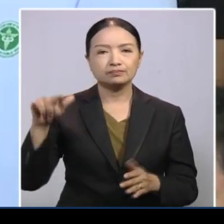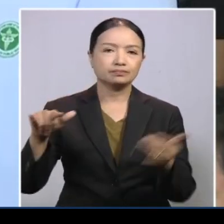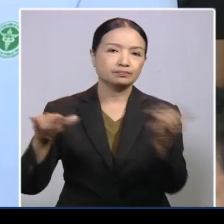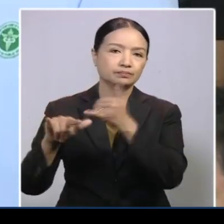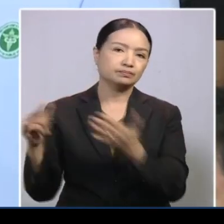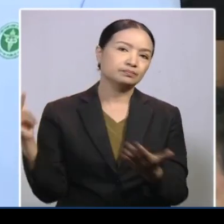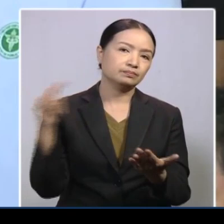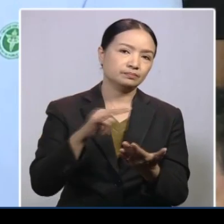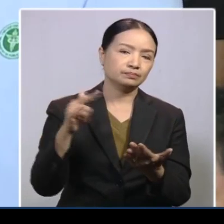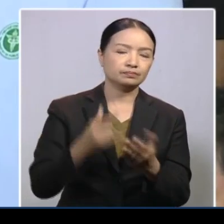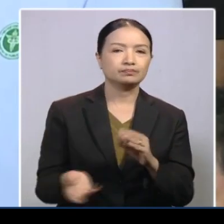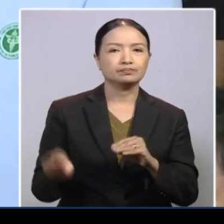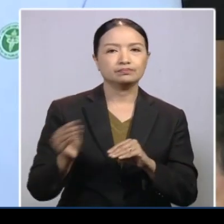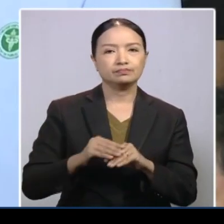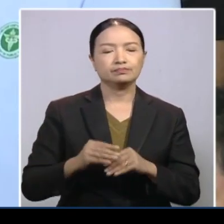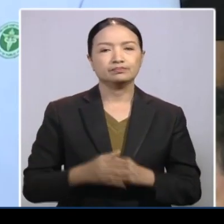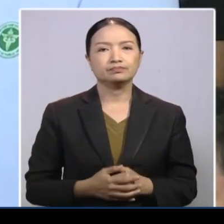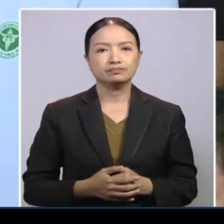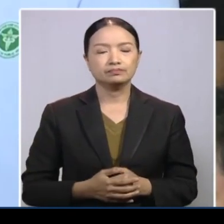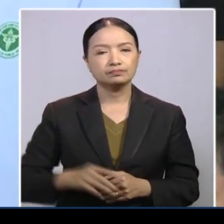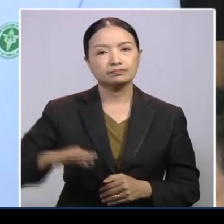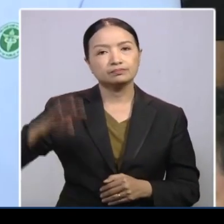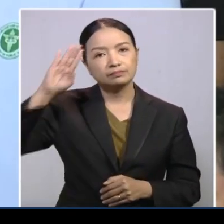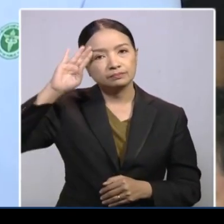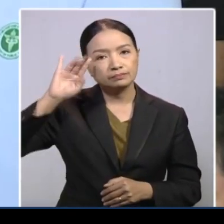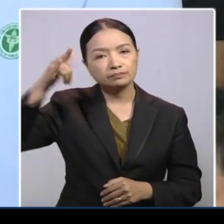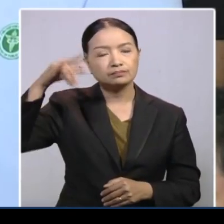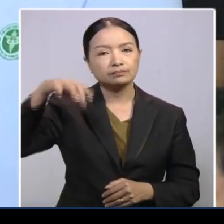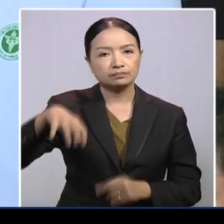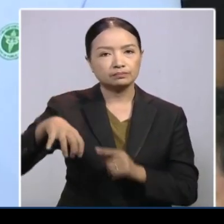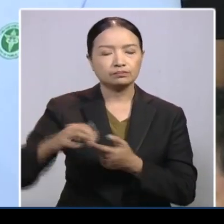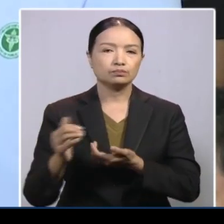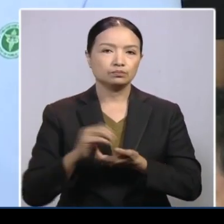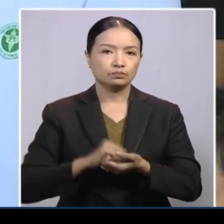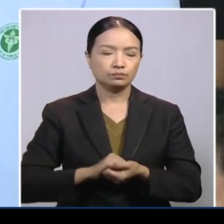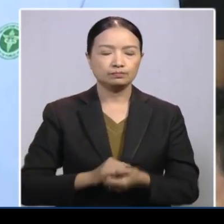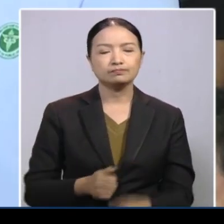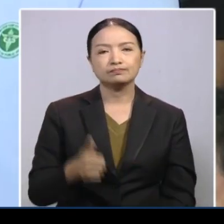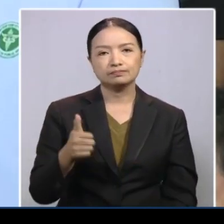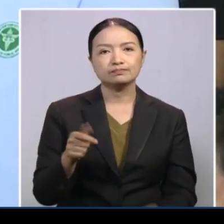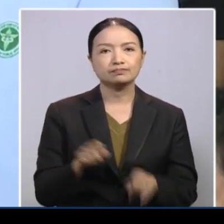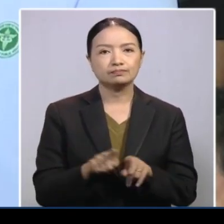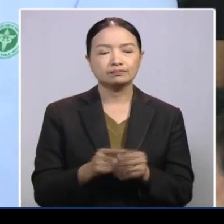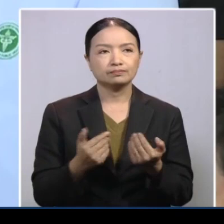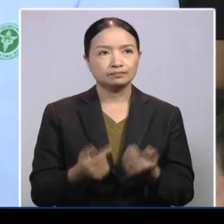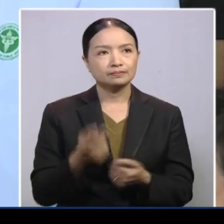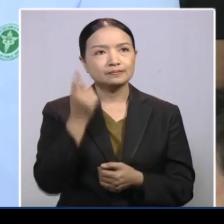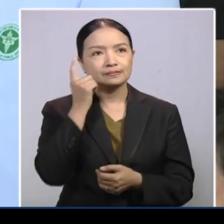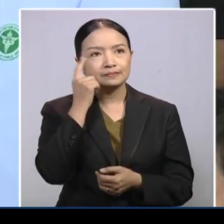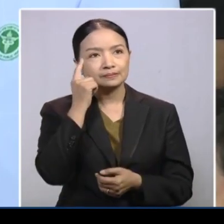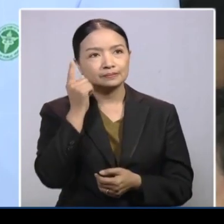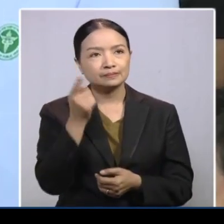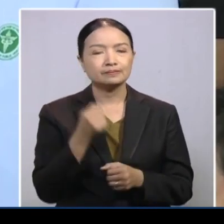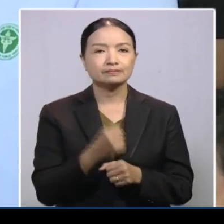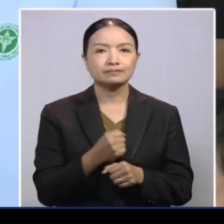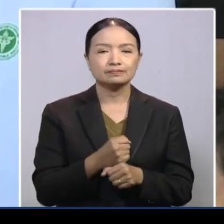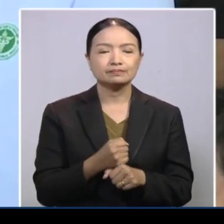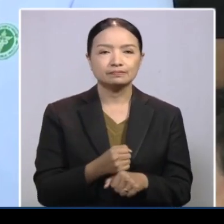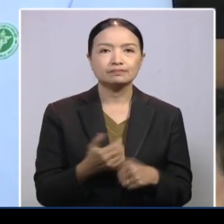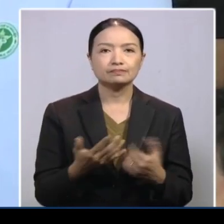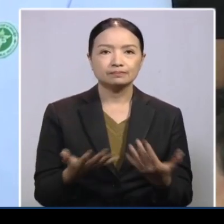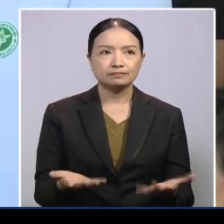นมากนะครับนอกจากนั้นแล้วเนี่ยกองทัพอากาศก็ได้ให้ความร่วมมืออย่างดียิ่งนะครับเวลานี้กำลังคิดอยู่ว่าจะทำยังไง